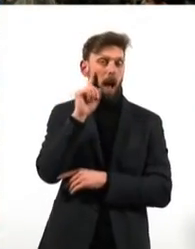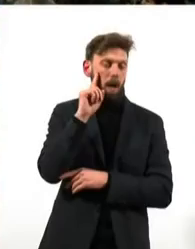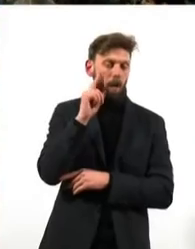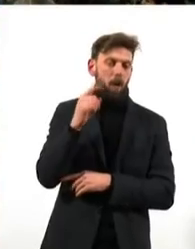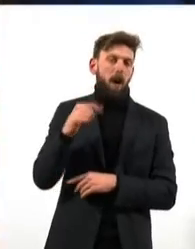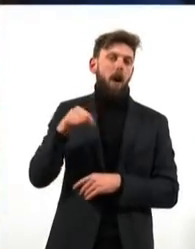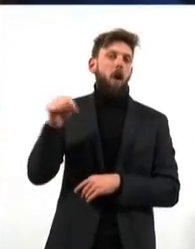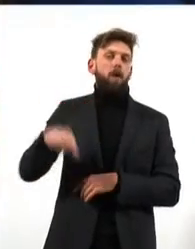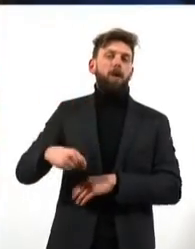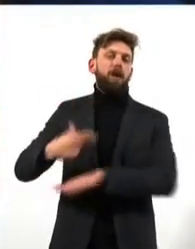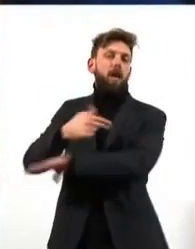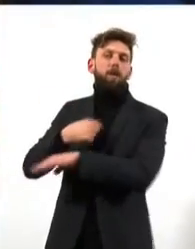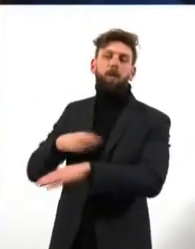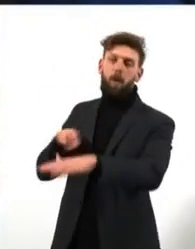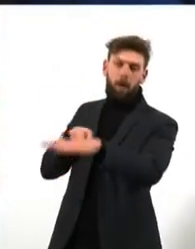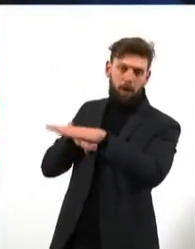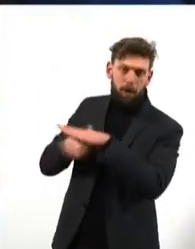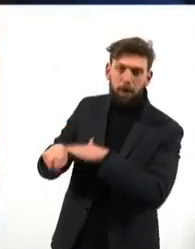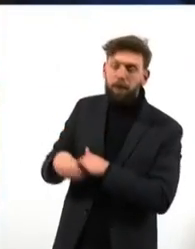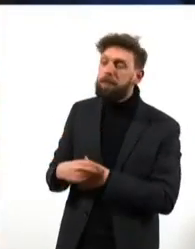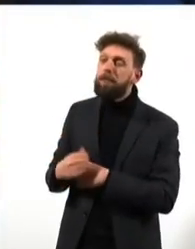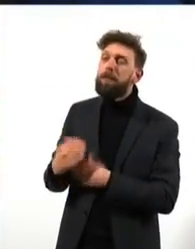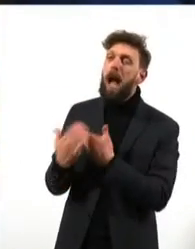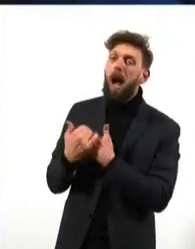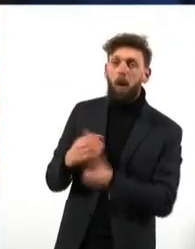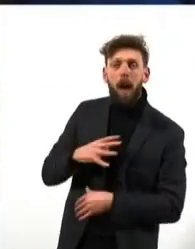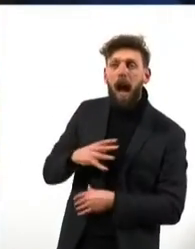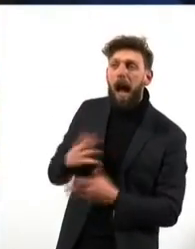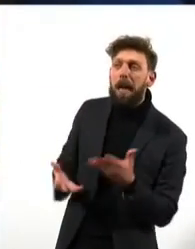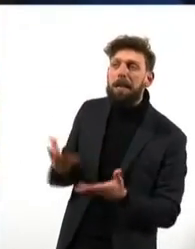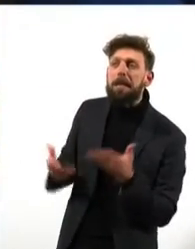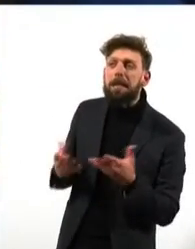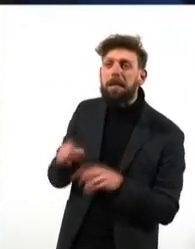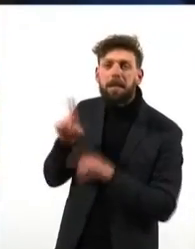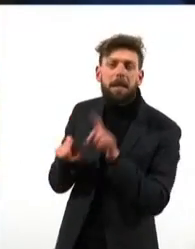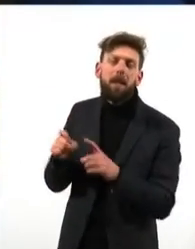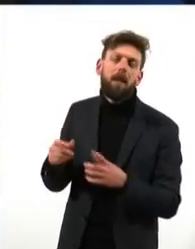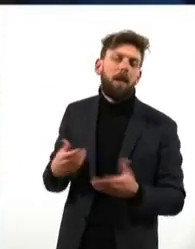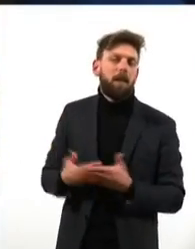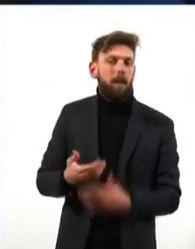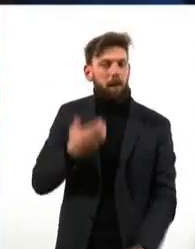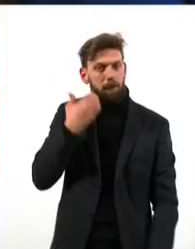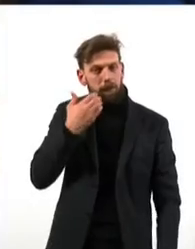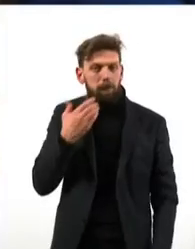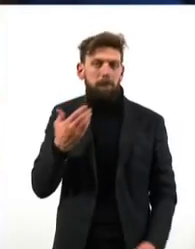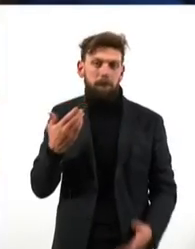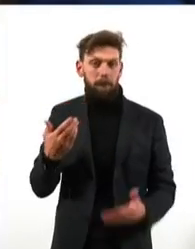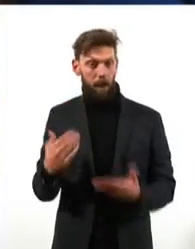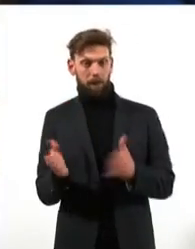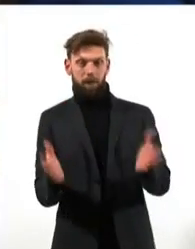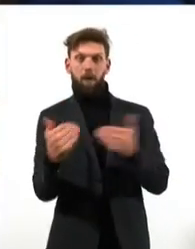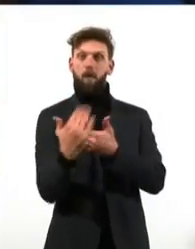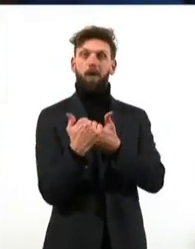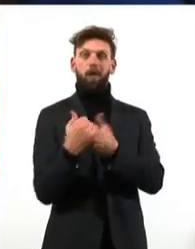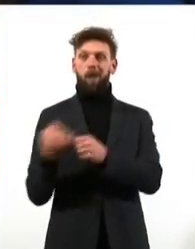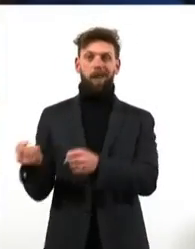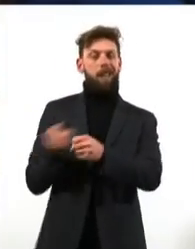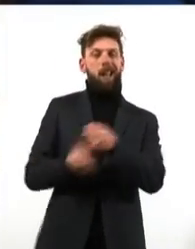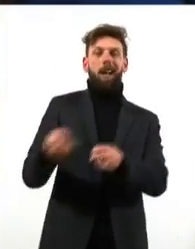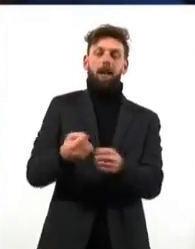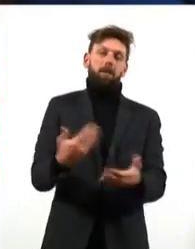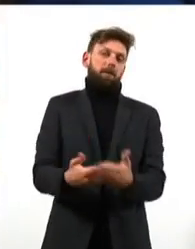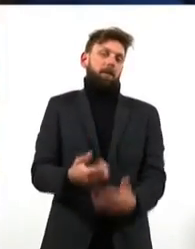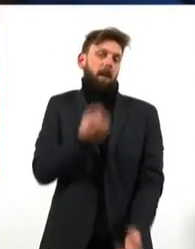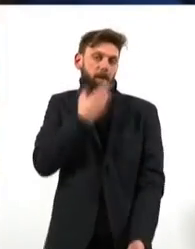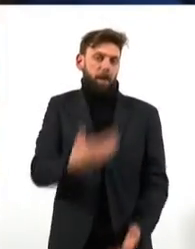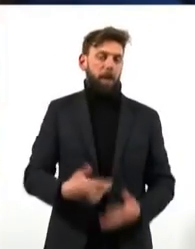au CROUS sur place, demander si on avait du courrier. Ça aussi, c'est vraiment bien. Et le CROUS